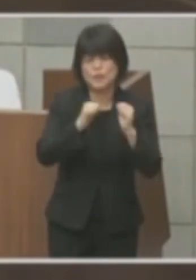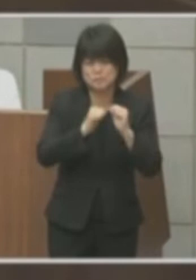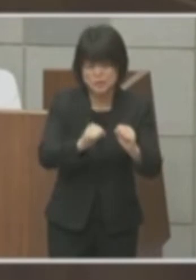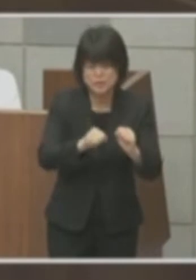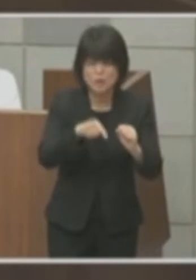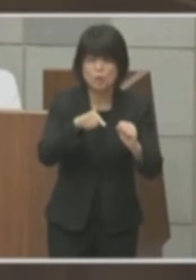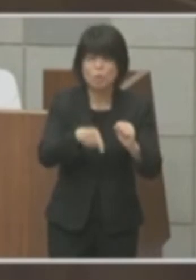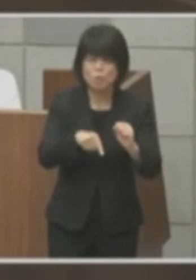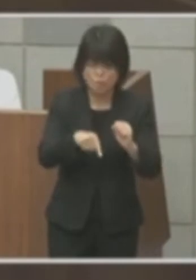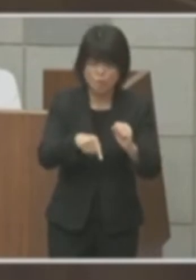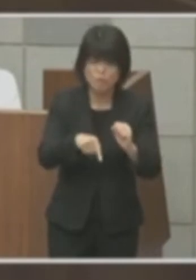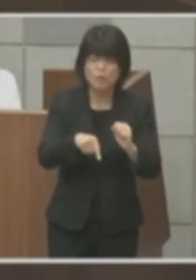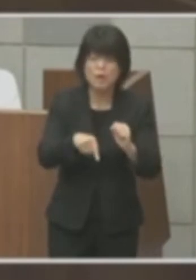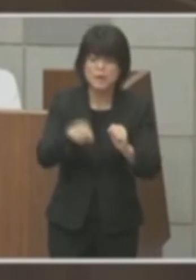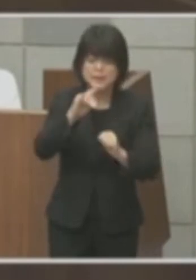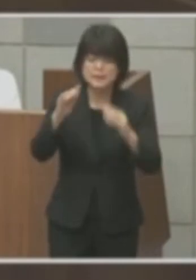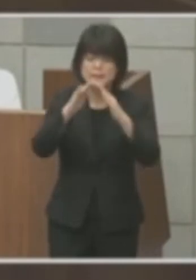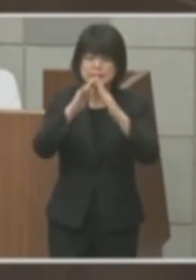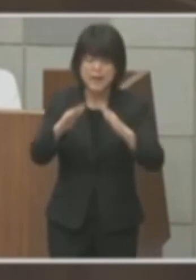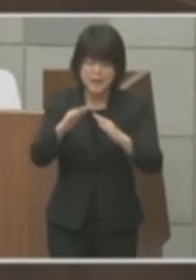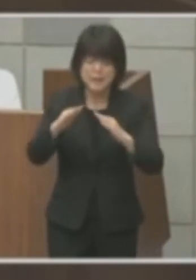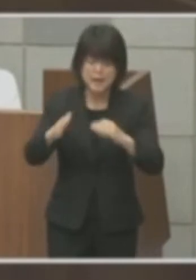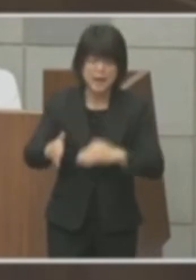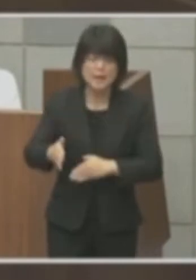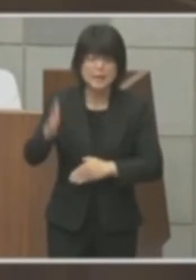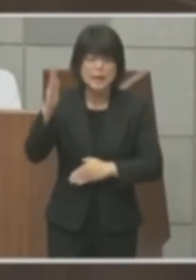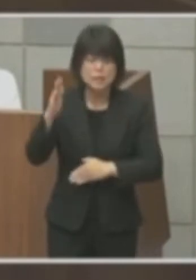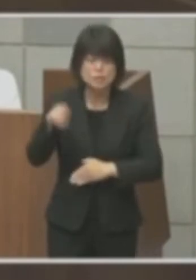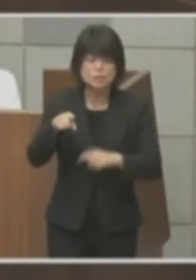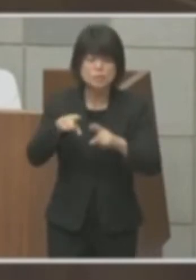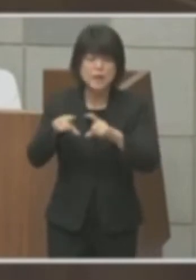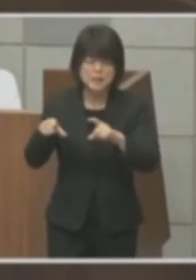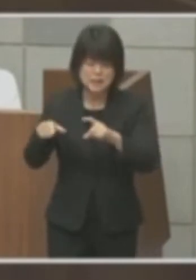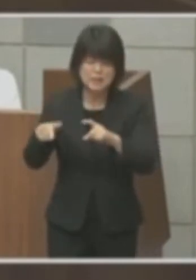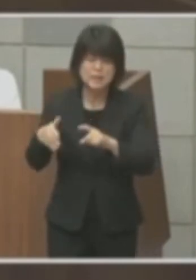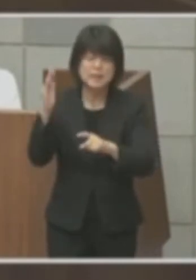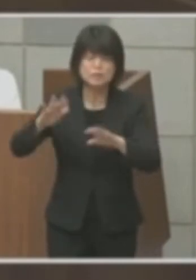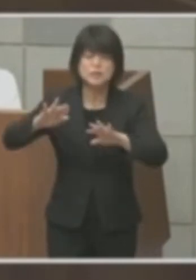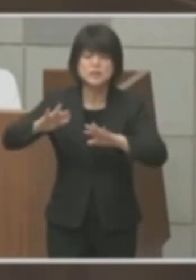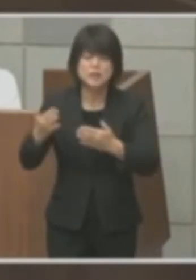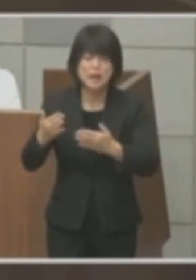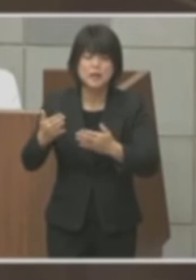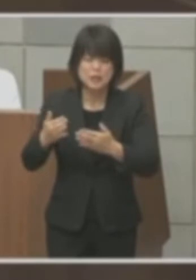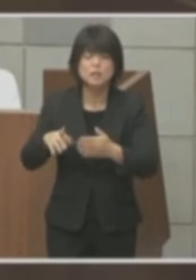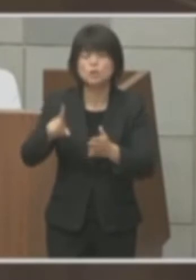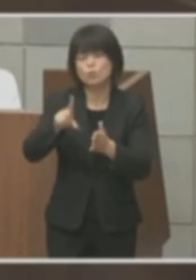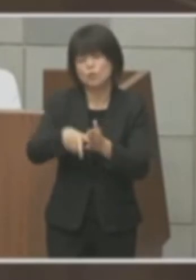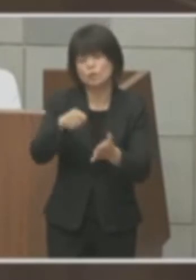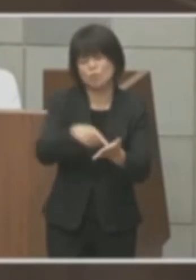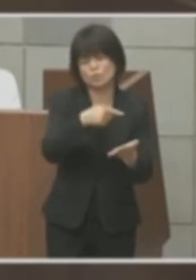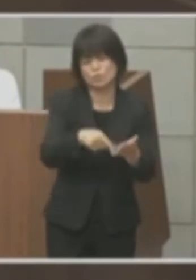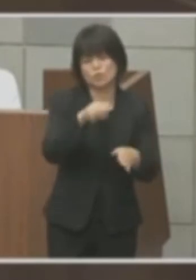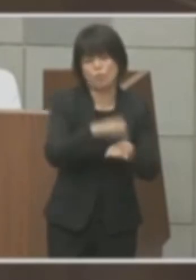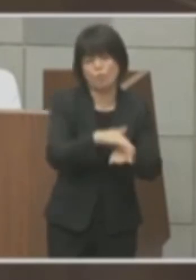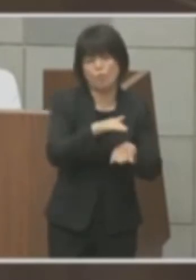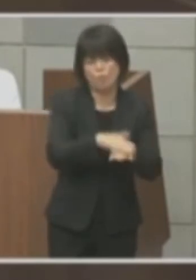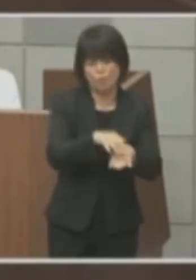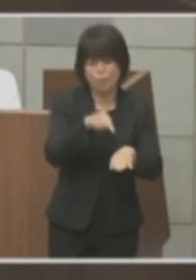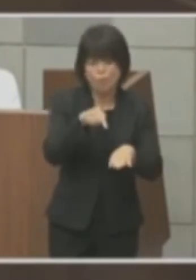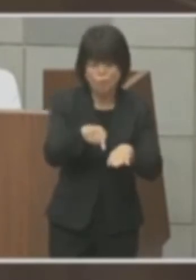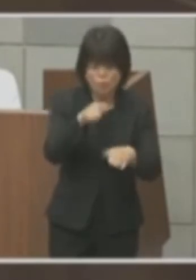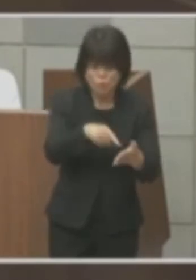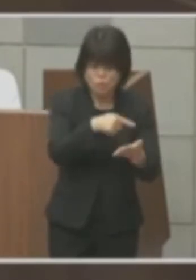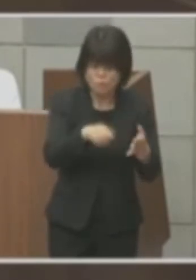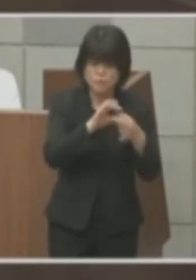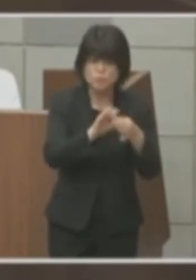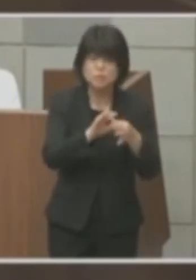同法が規定する議会が議決すべき事件を議決しないときの措置であります。言うまでもなく、この処分